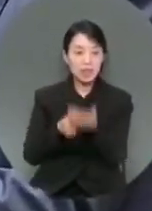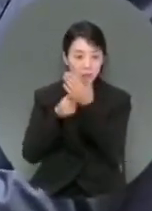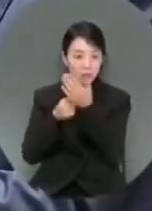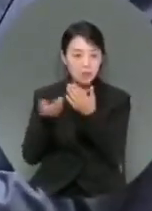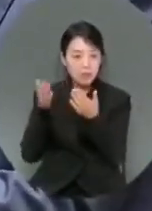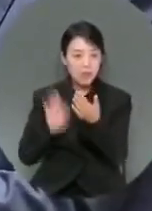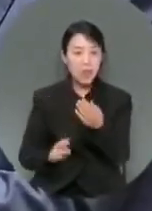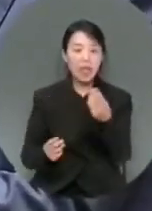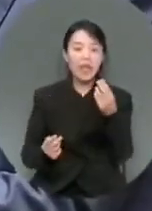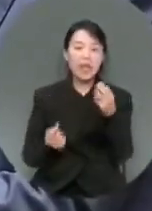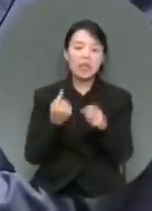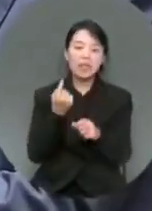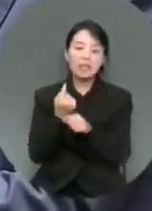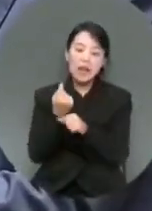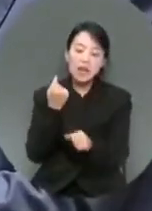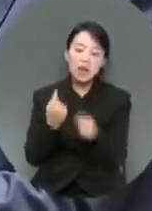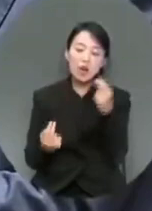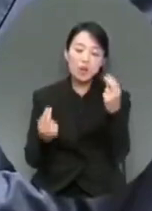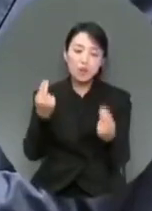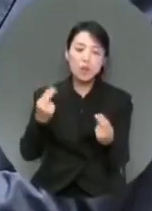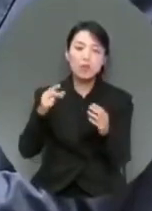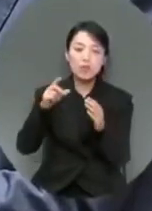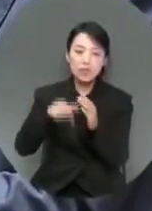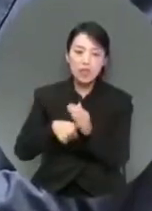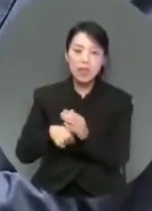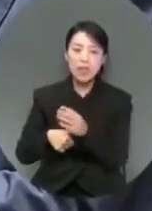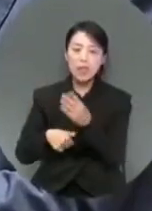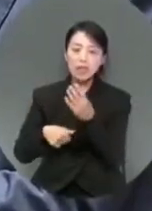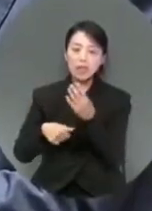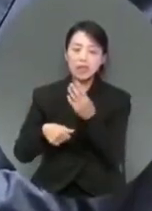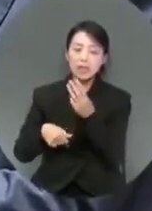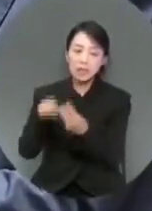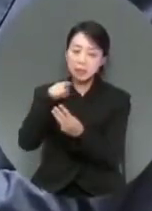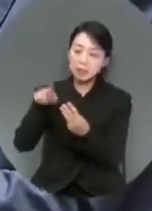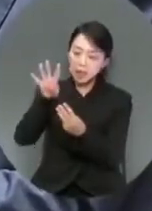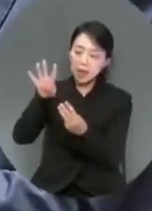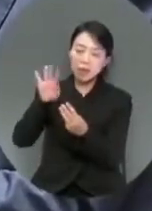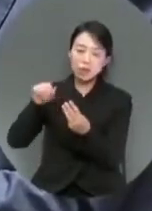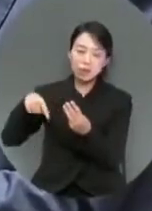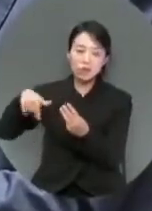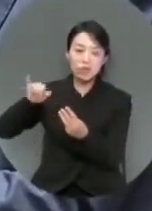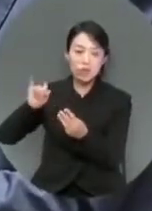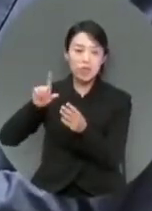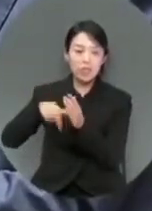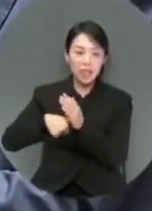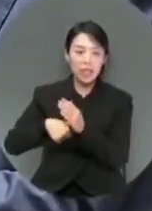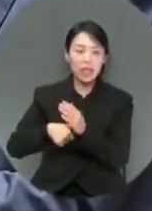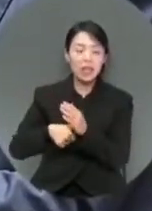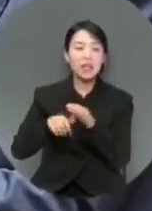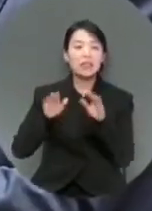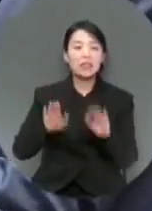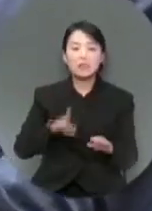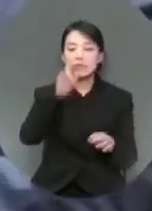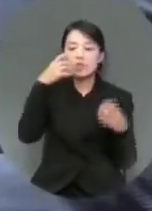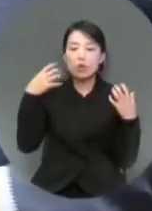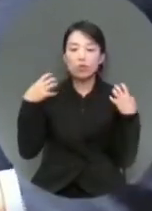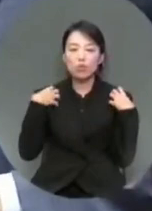전년 동기비로 아까 말씀드린 것이 3-4분기까지 현재 정부가 성장에 기여하고 있는